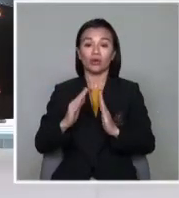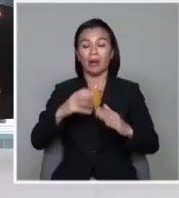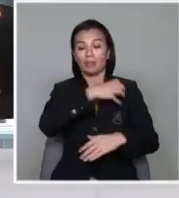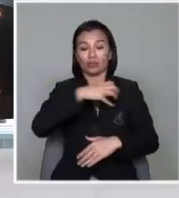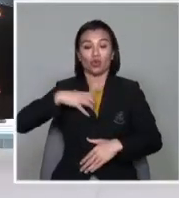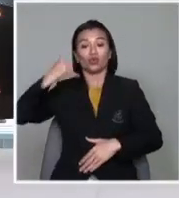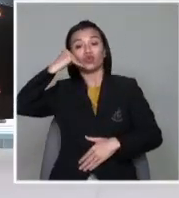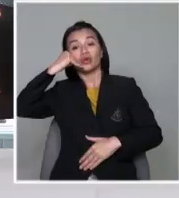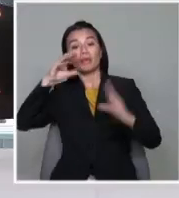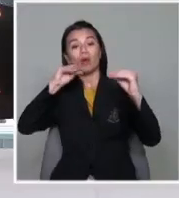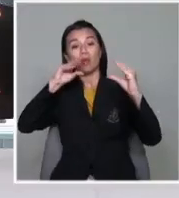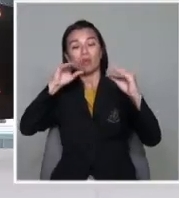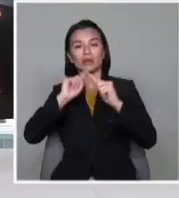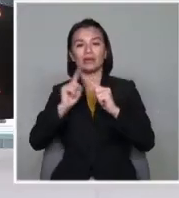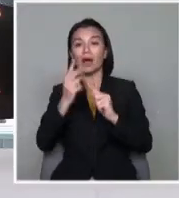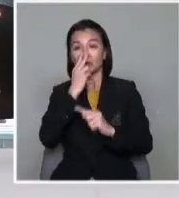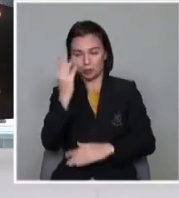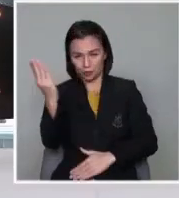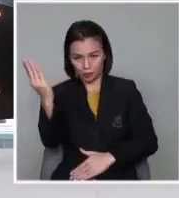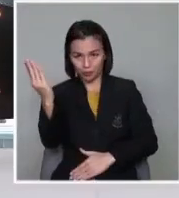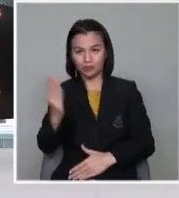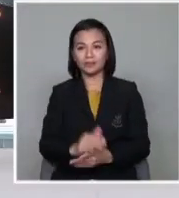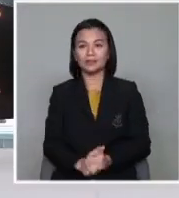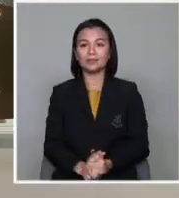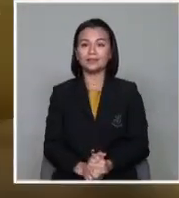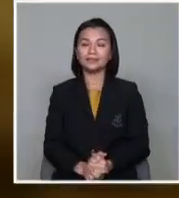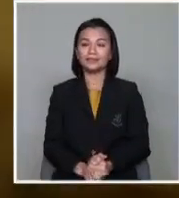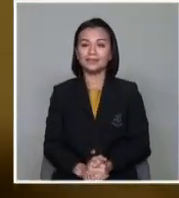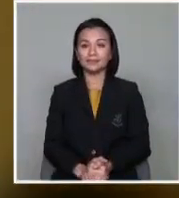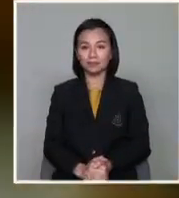ะนี้ที่มีการคุยเจรจากันก่อนครับคุณผู้ชมครับ